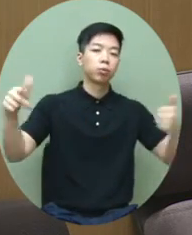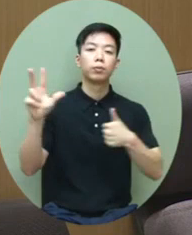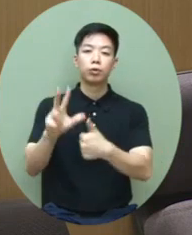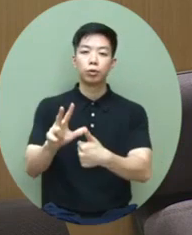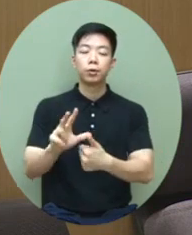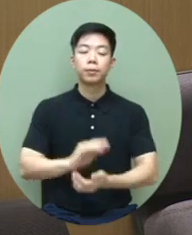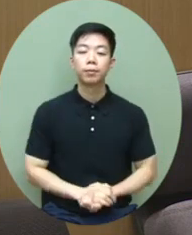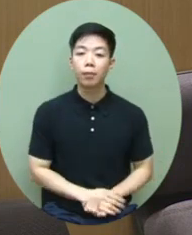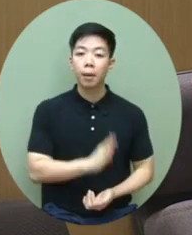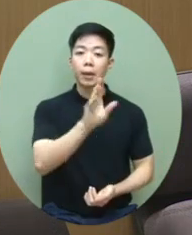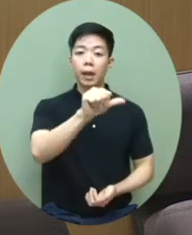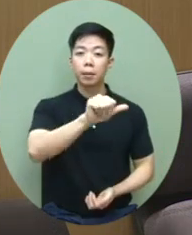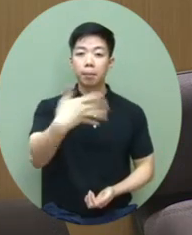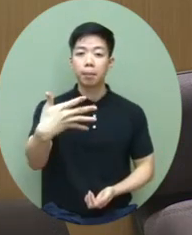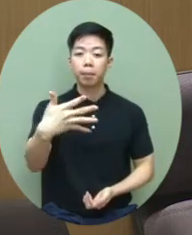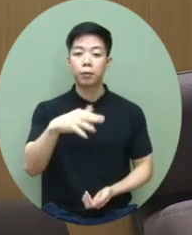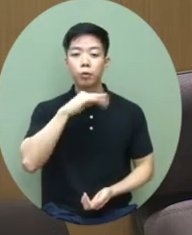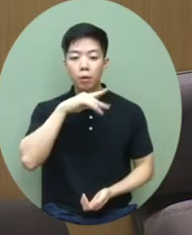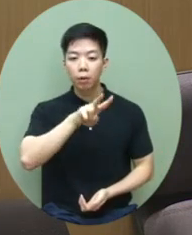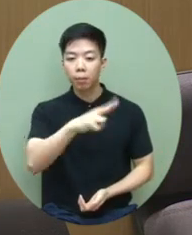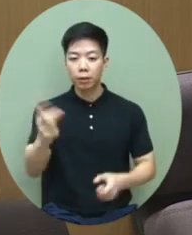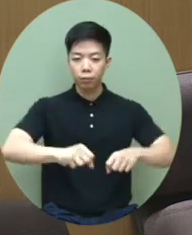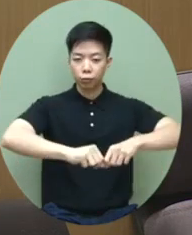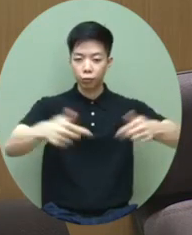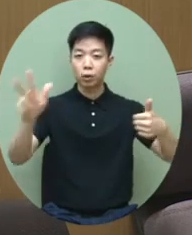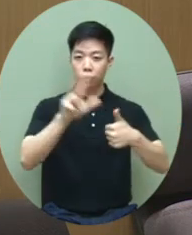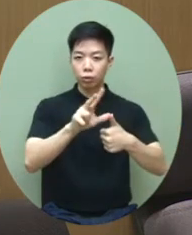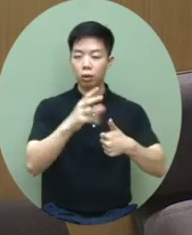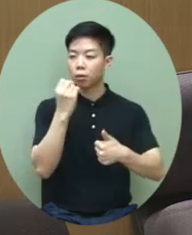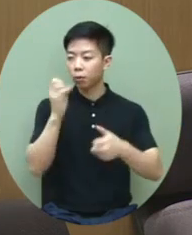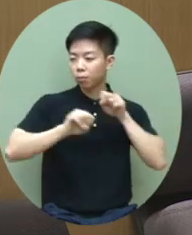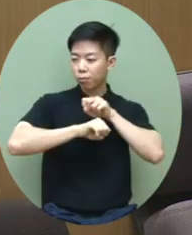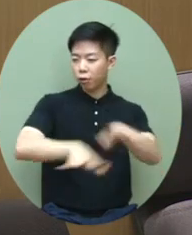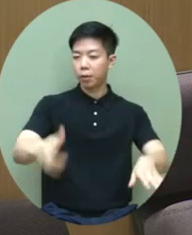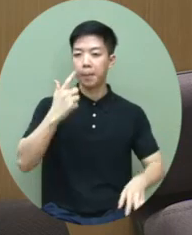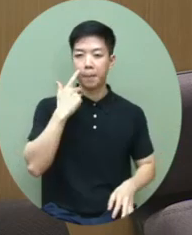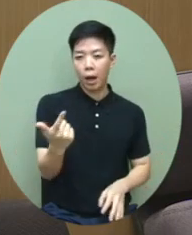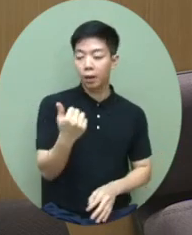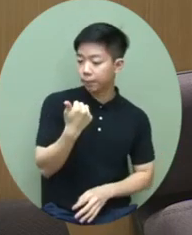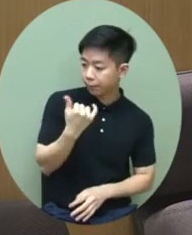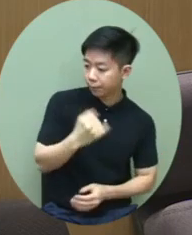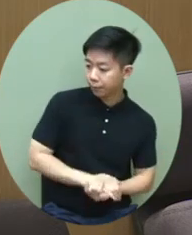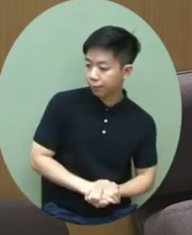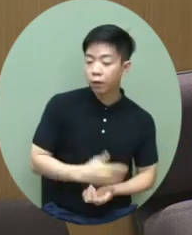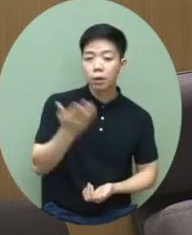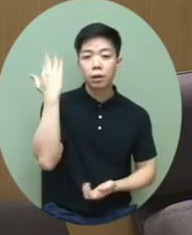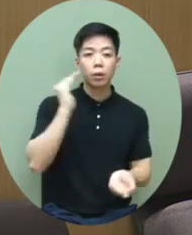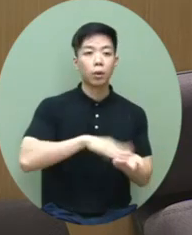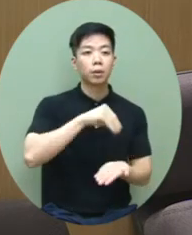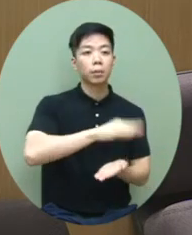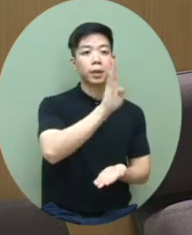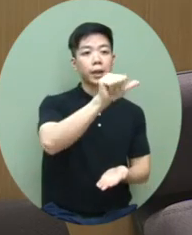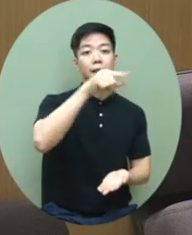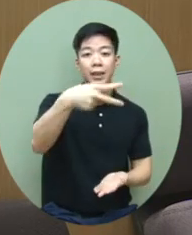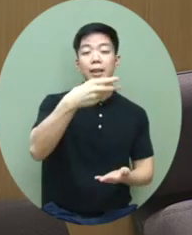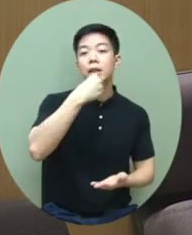中心認為 BA.5 成為主流病毒嘅話，疫情會唔會喺香港進一步出現大爆發啦？同埋即係曾經感染過 BA.2 嘅人再次